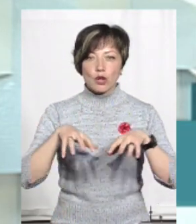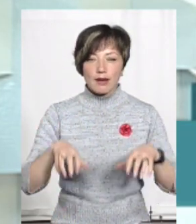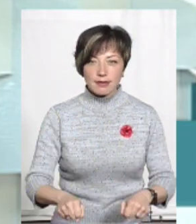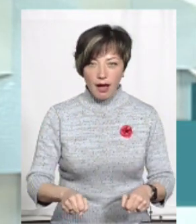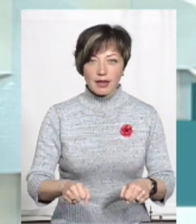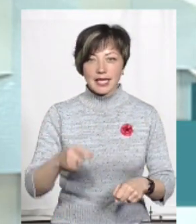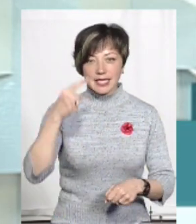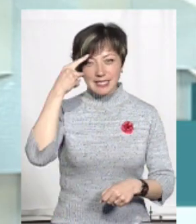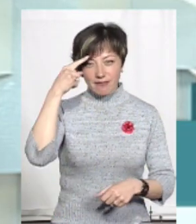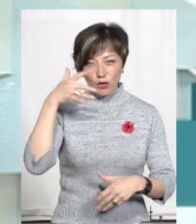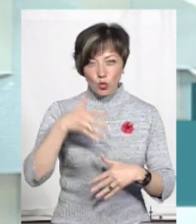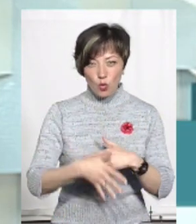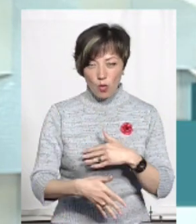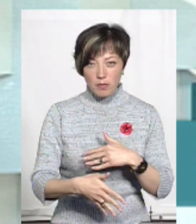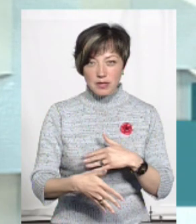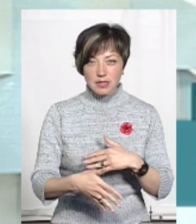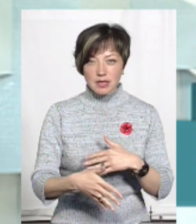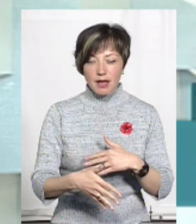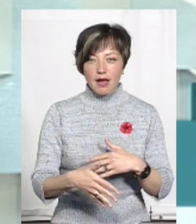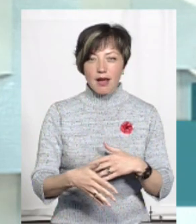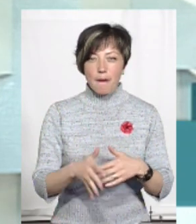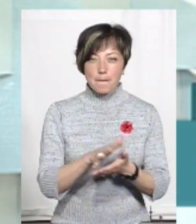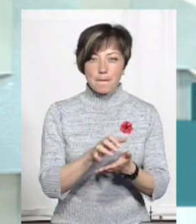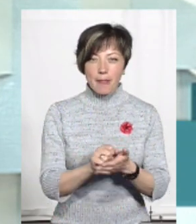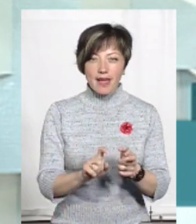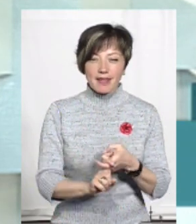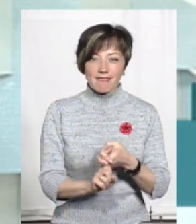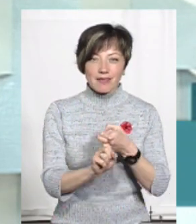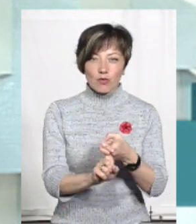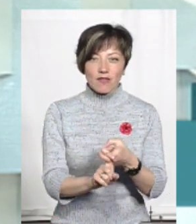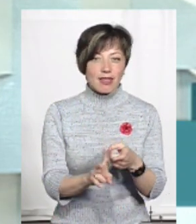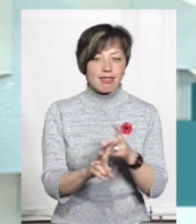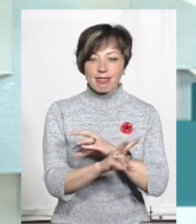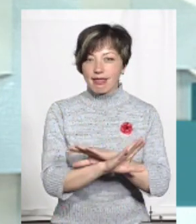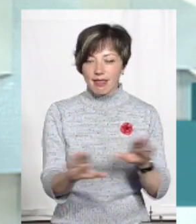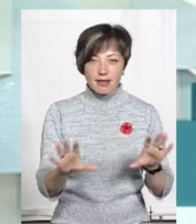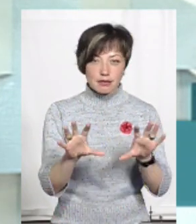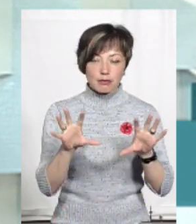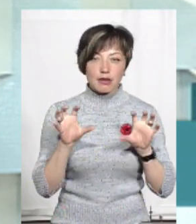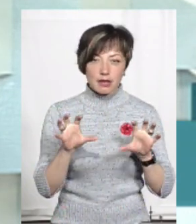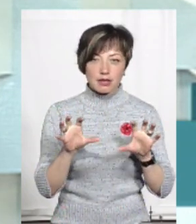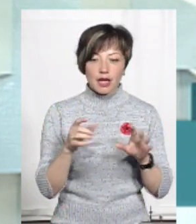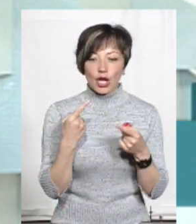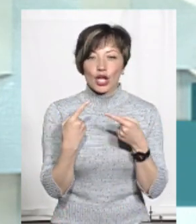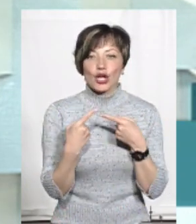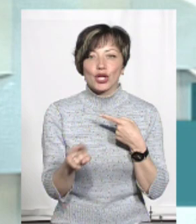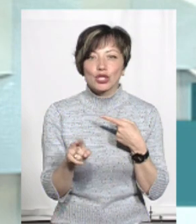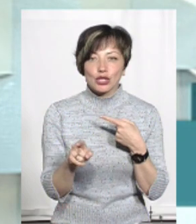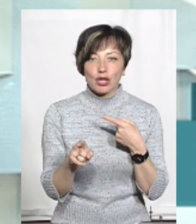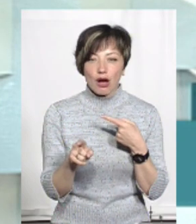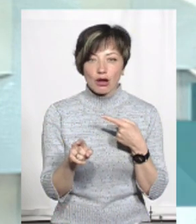постколоніальна свідомість, вона інфікована бацилою несприйняття